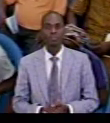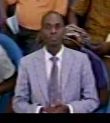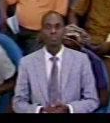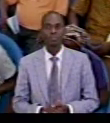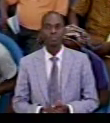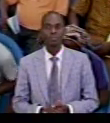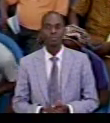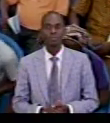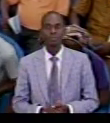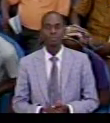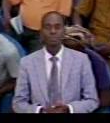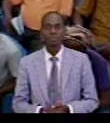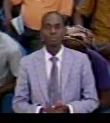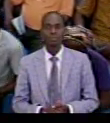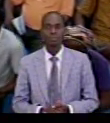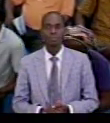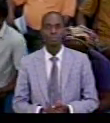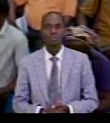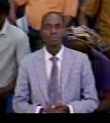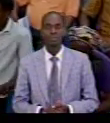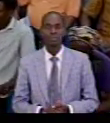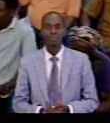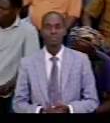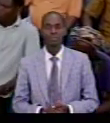La croisade que nous avons commencée